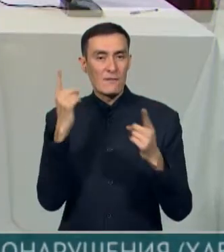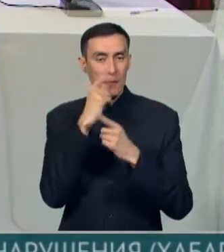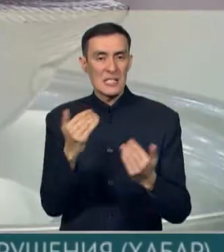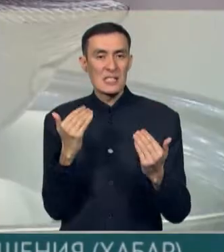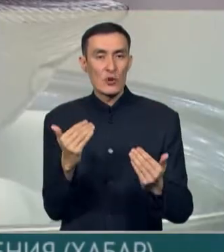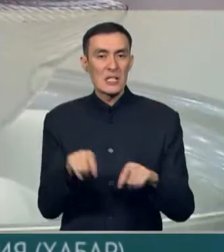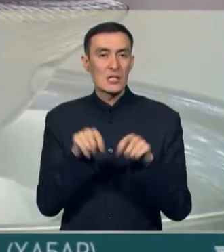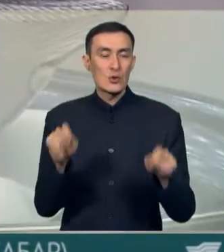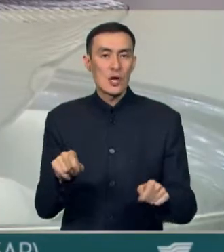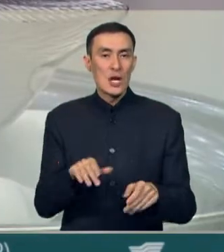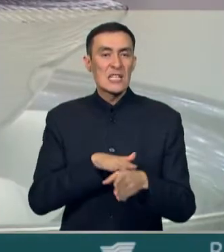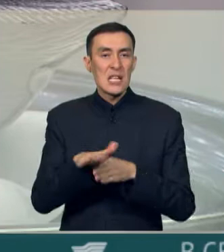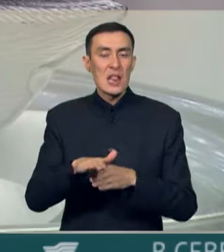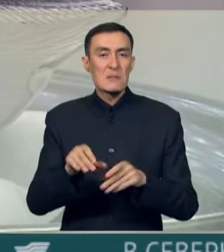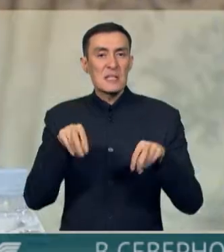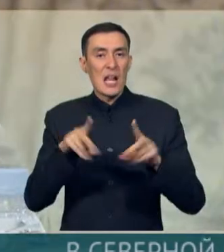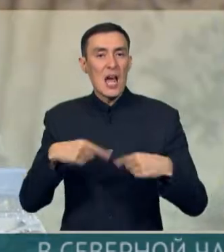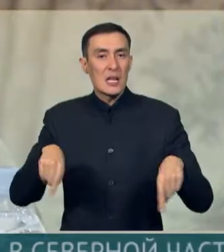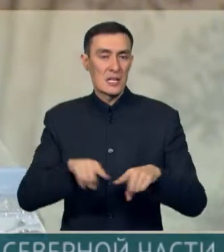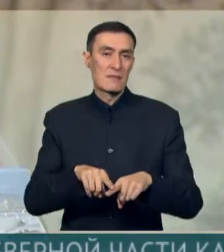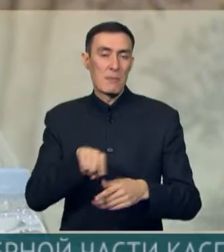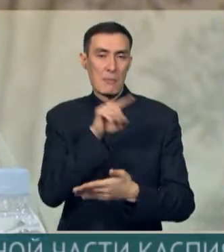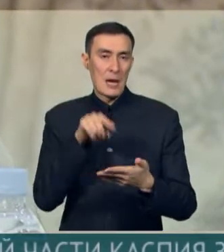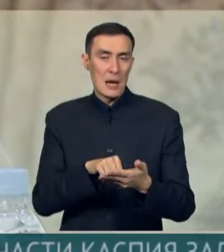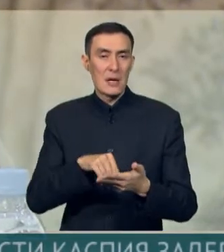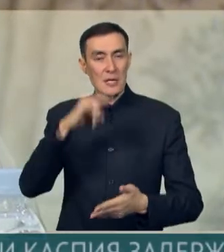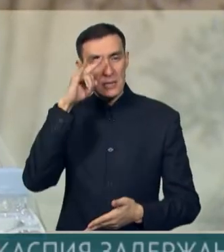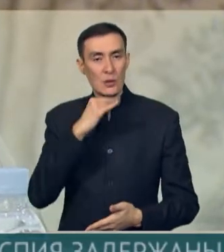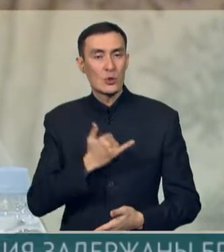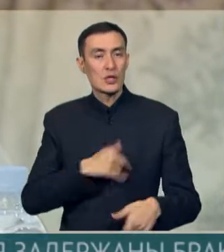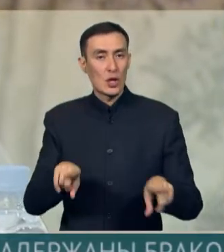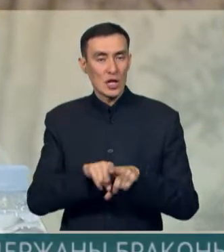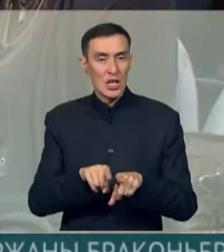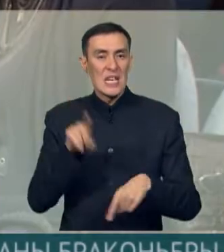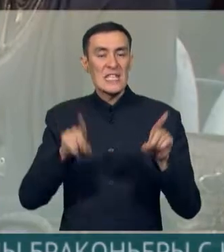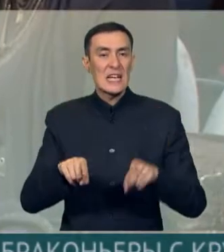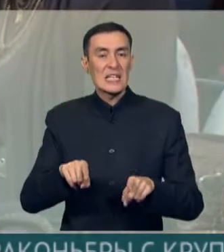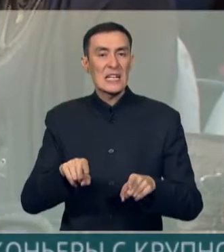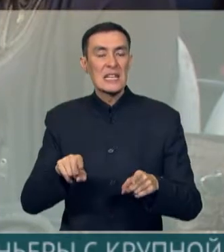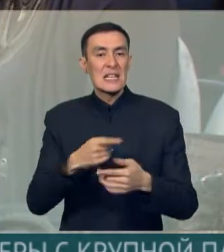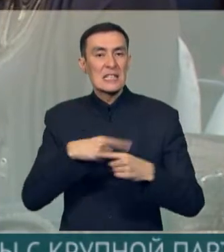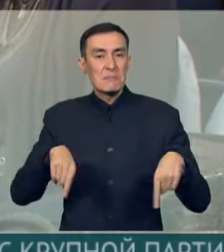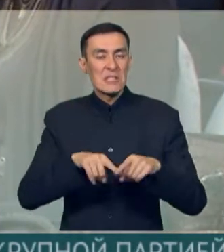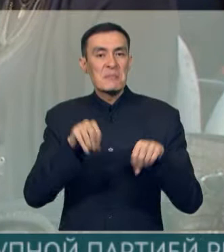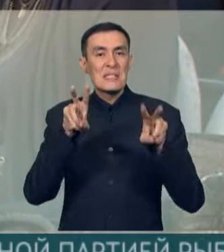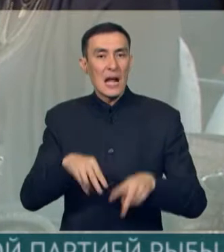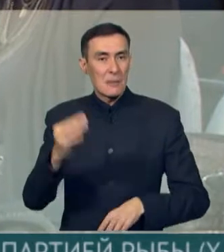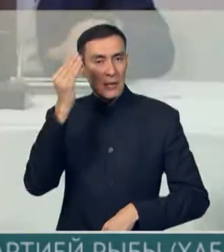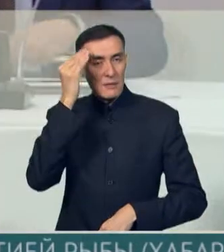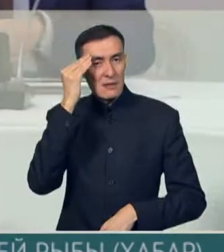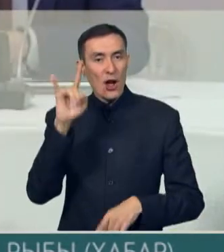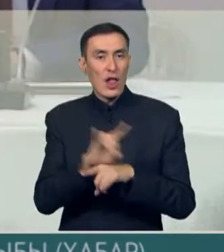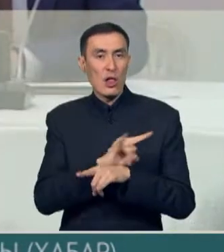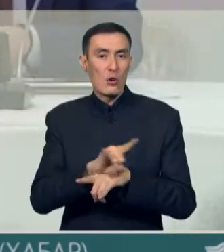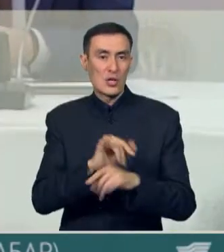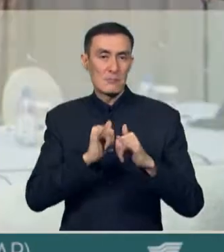сегодня создаются уже целые агентства. Актуальна проблема и для Казахстана. Некоторые СМИ намеренно распространяют ложь для привлечения